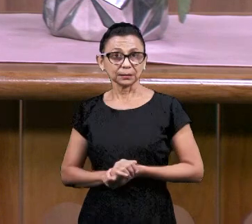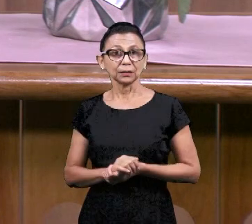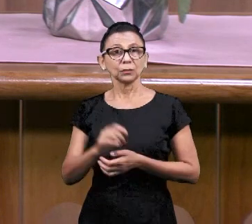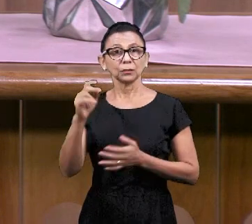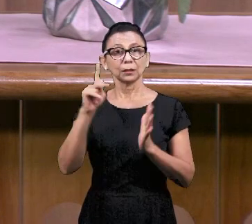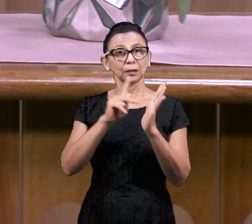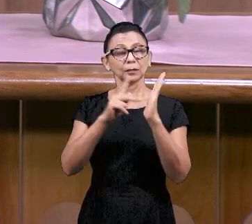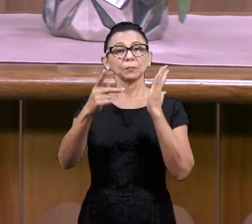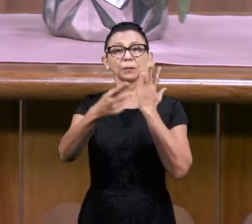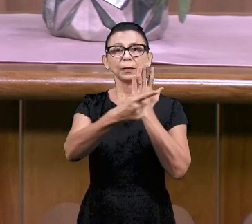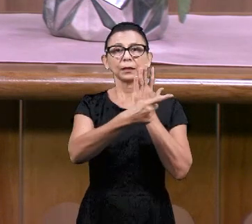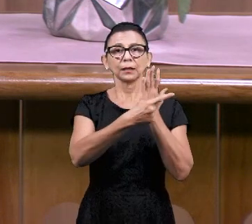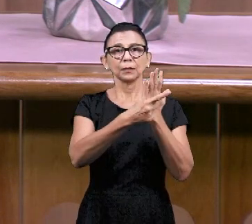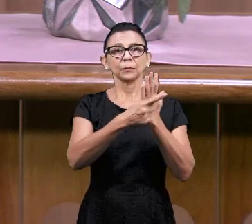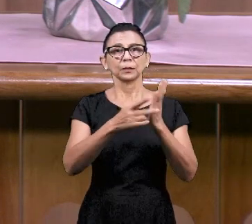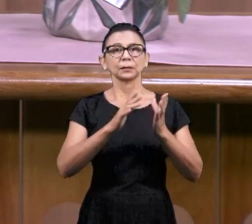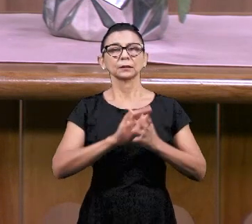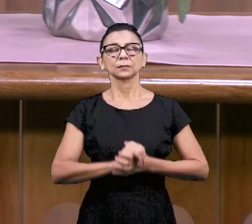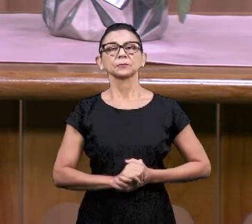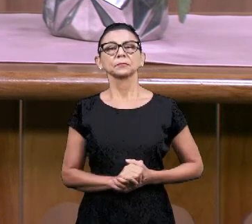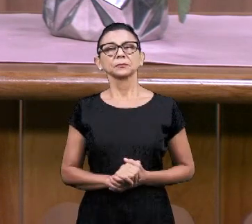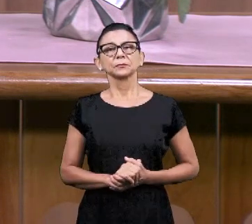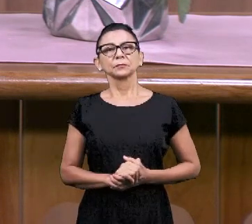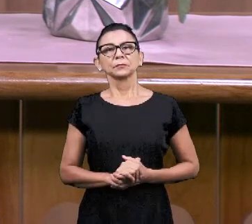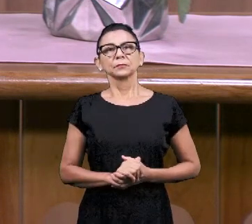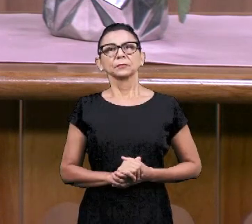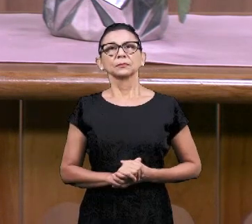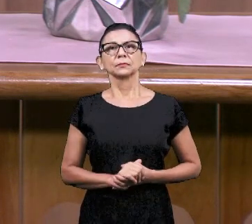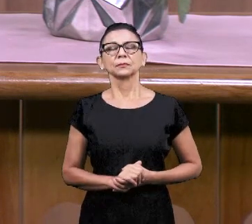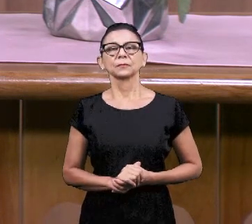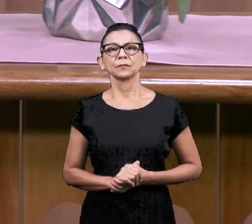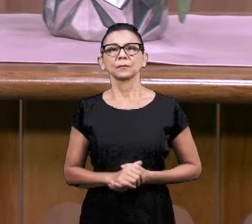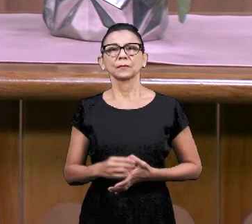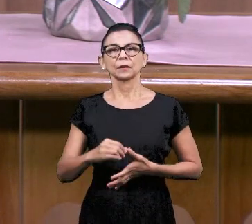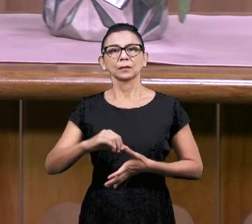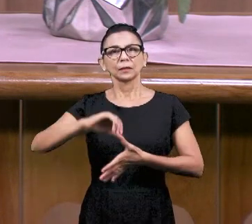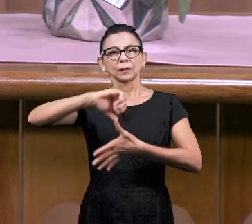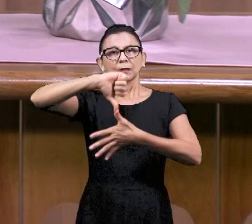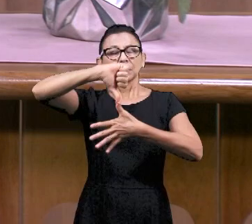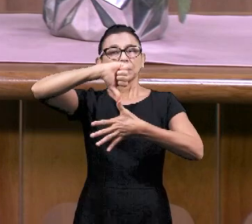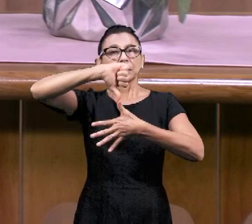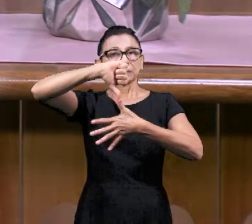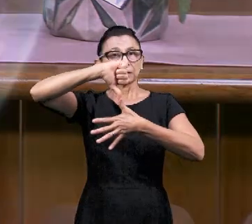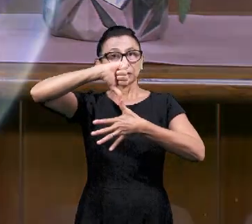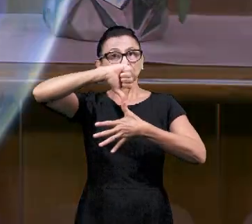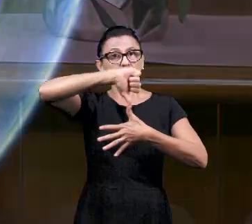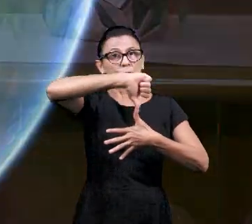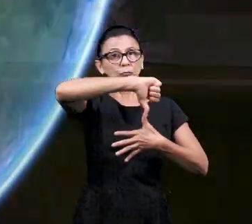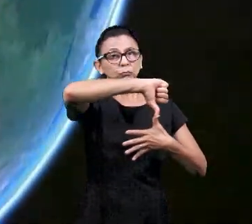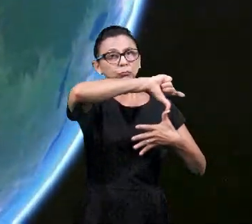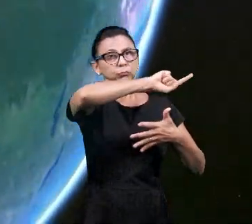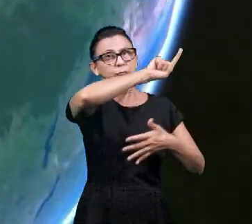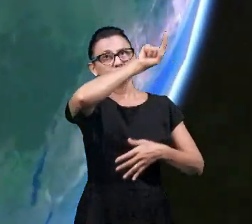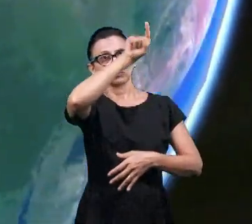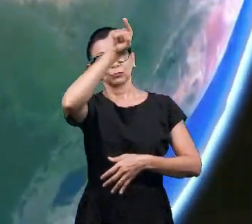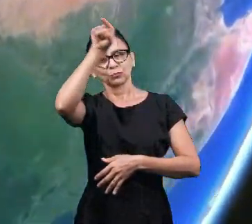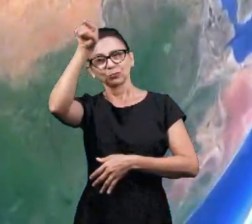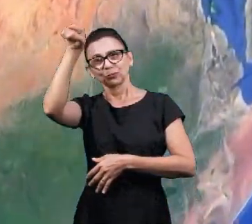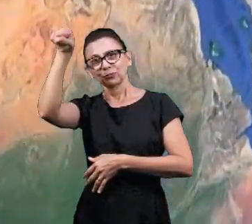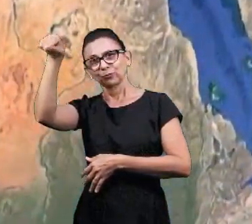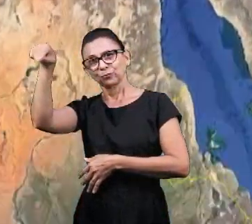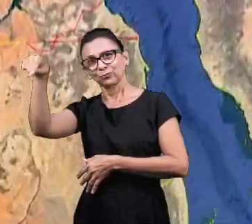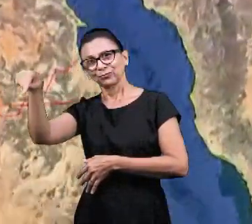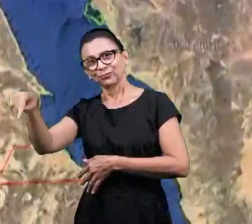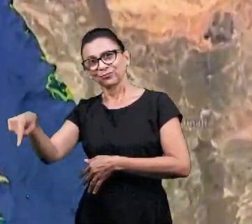Seigneur Jésus a proféré cette parabole. Nous allons aller voir donc la carte géographique de